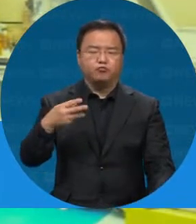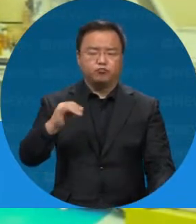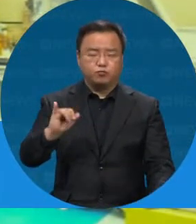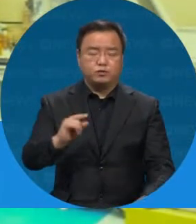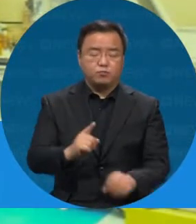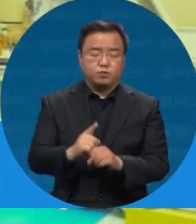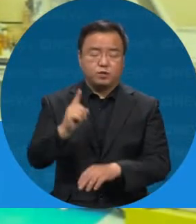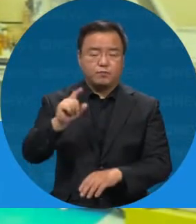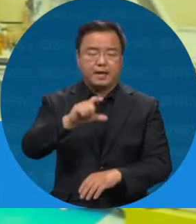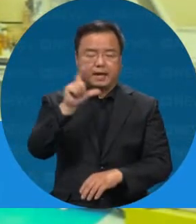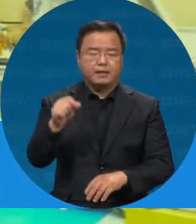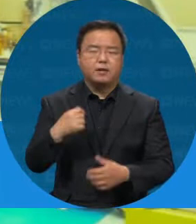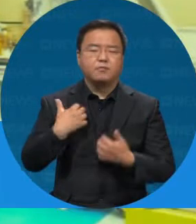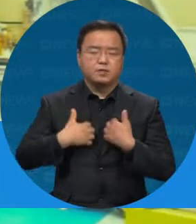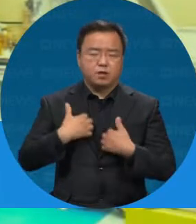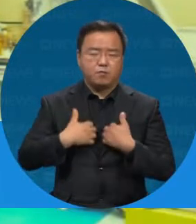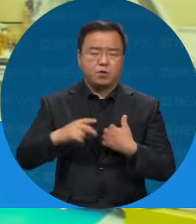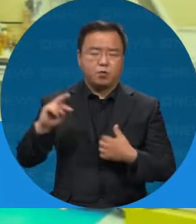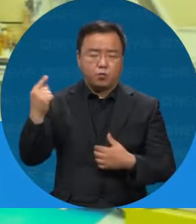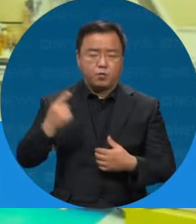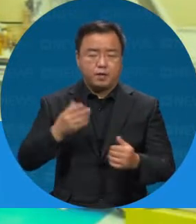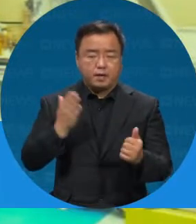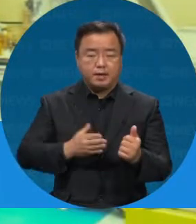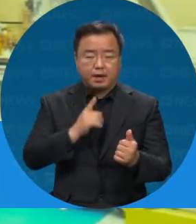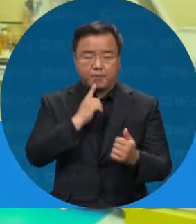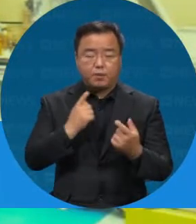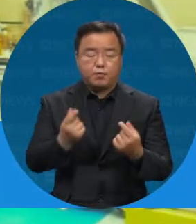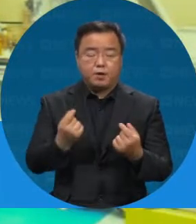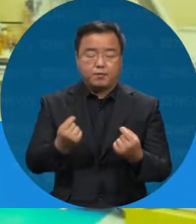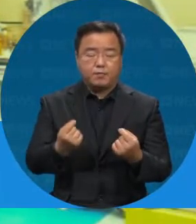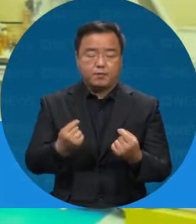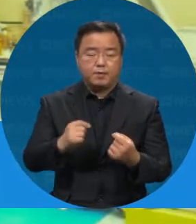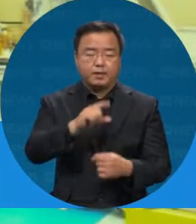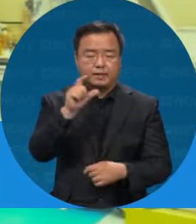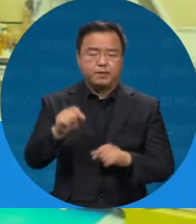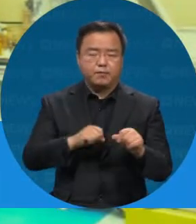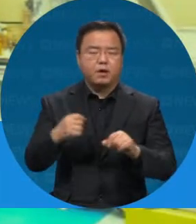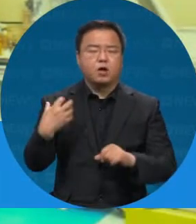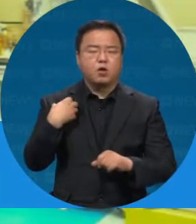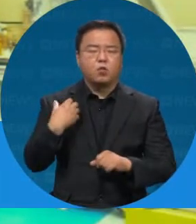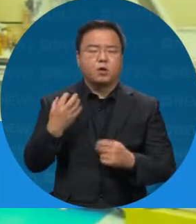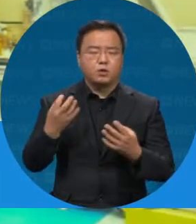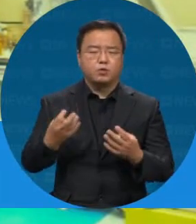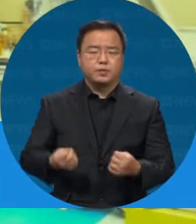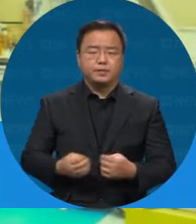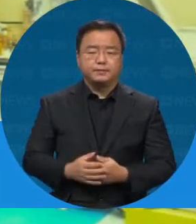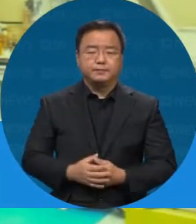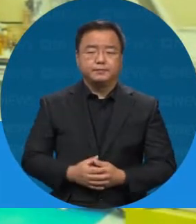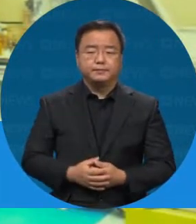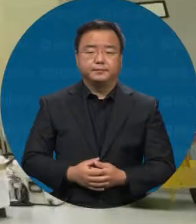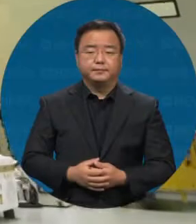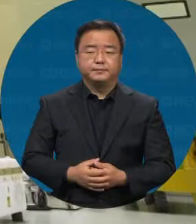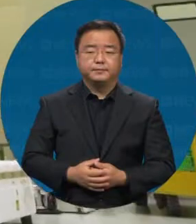모두 누리고 란 뜻 만큼 단 우리가 달에서 수행할 역할도 많습니다 송 성한 기자입니다